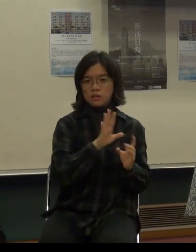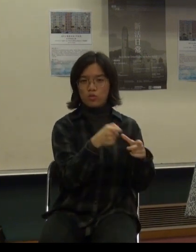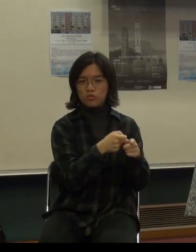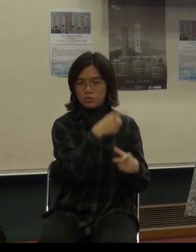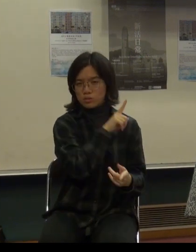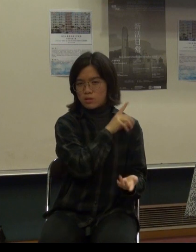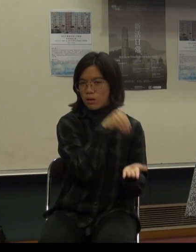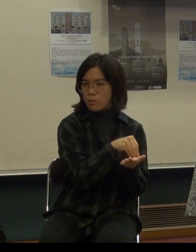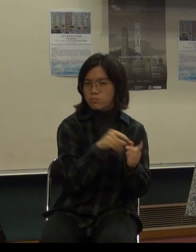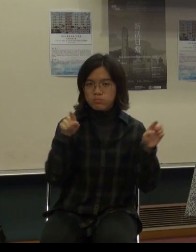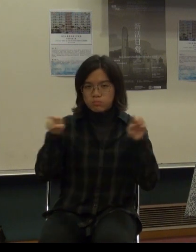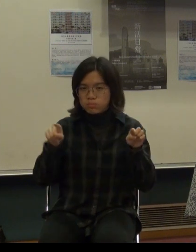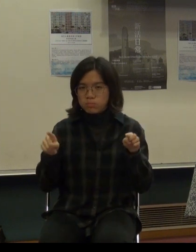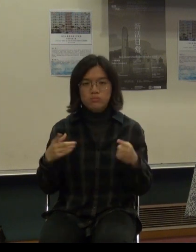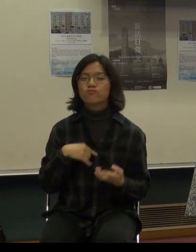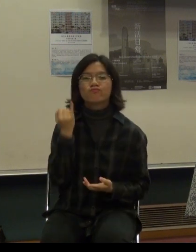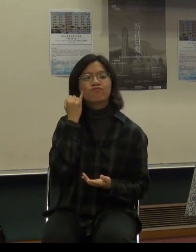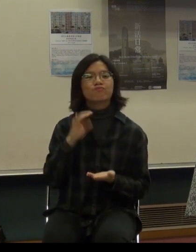決定？這個就唔知道。